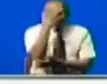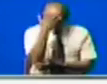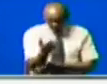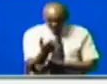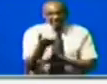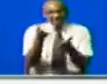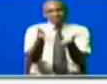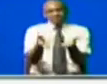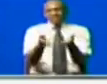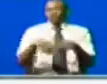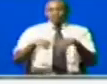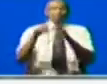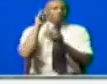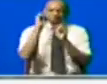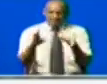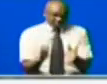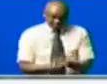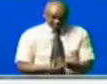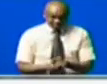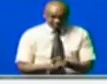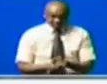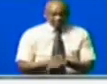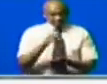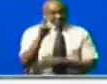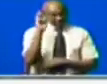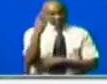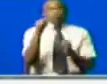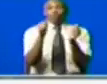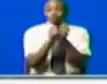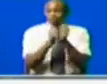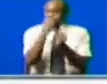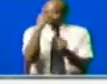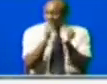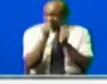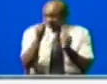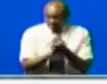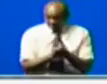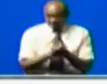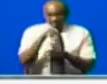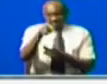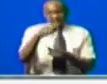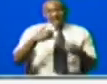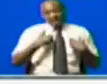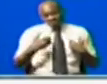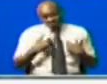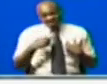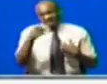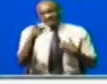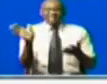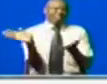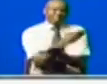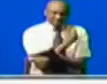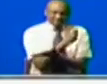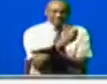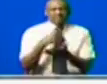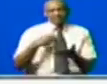kukosa mashiko ya sheria. The petition dated the 2nd of October 2017 falls by the wayside and is dismissed with